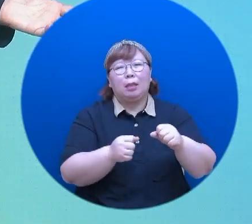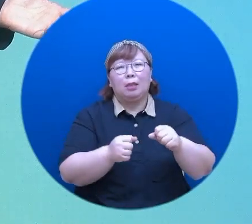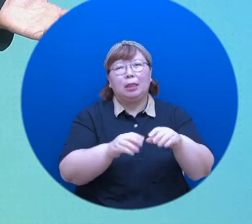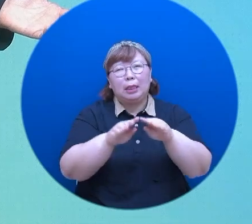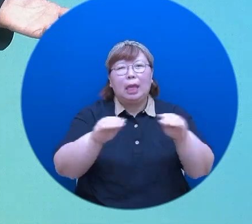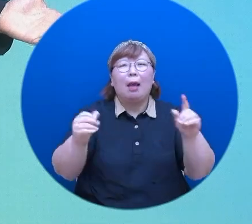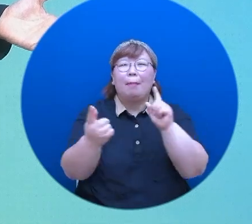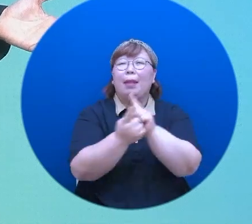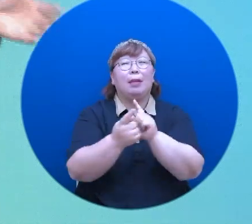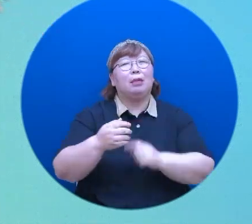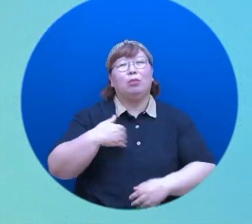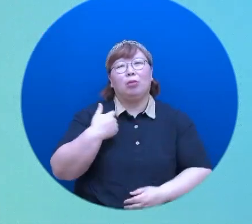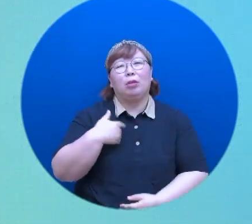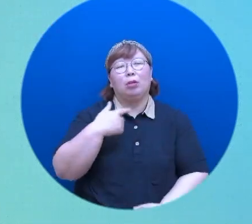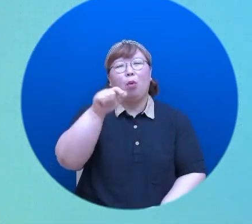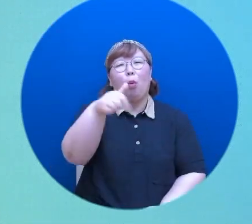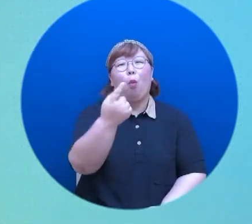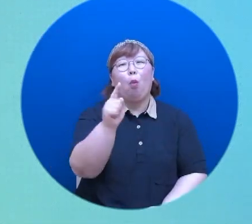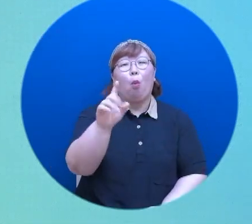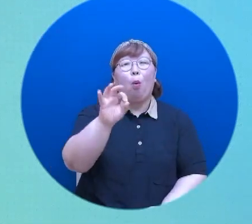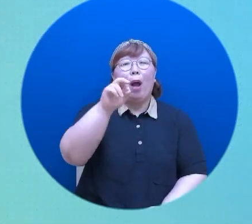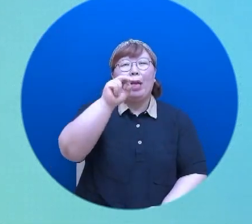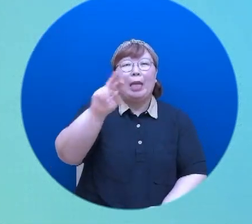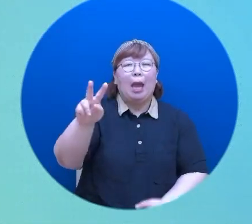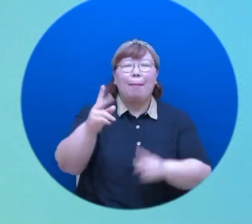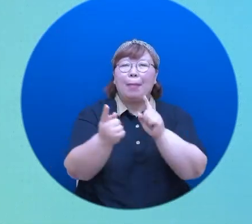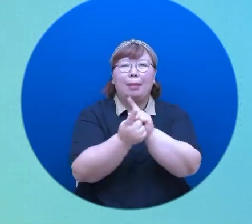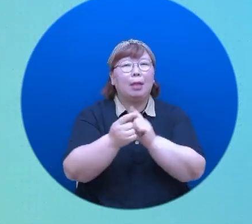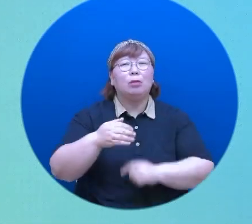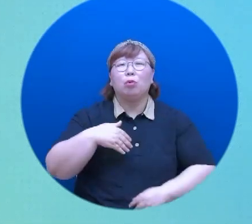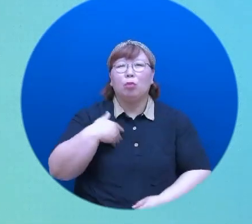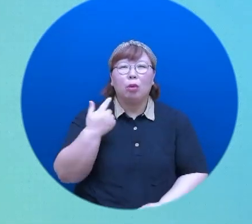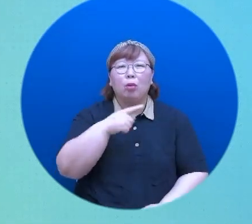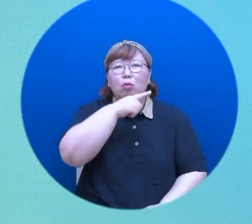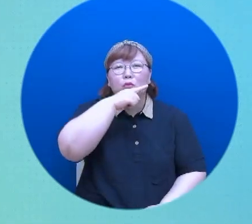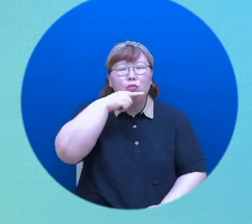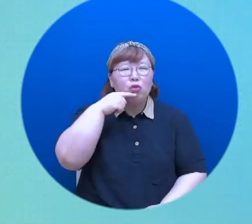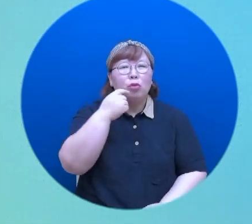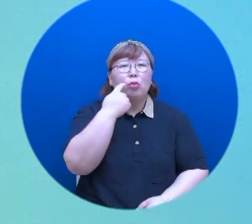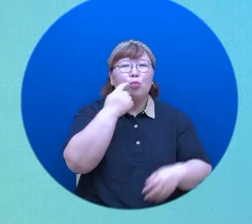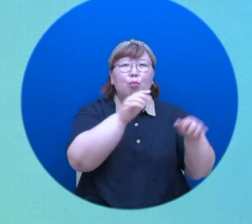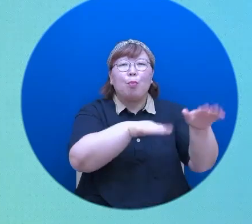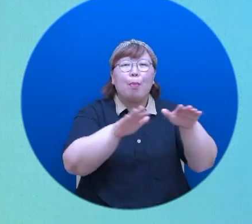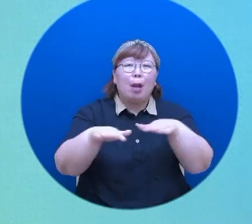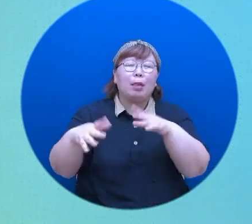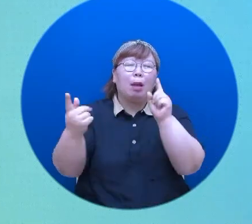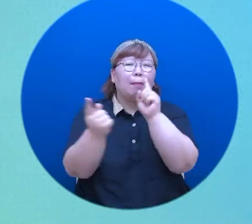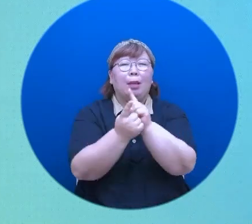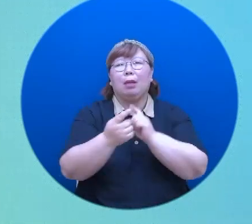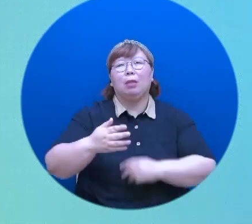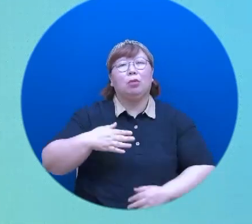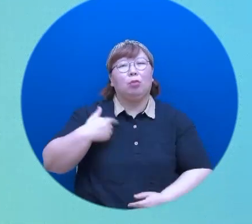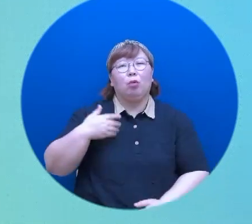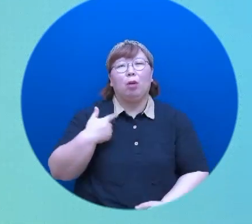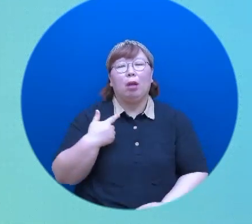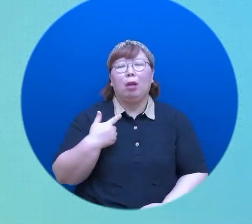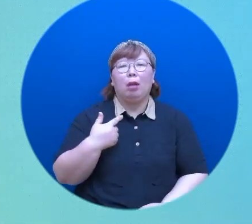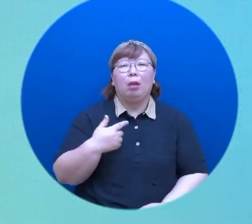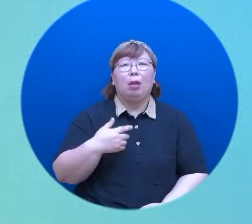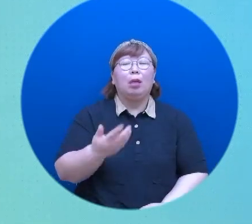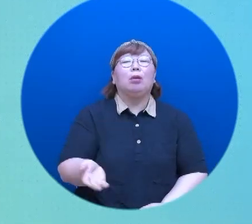그렇게 함께 가는 길에 홍해를 만날지도 모르겠습니다. 하지만 우리는 하늘의